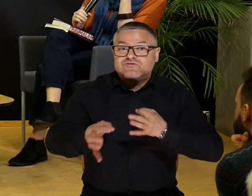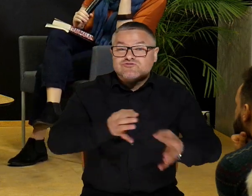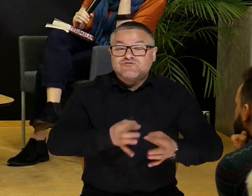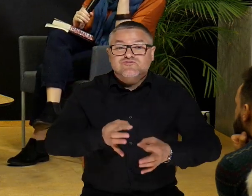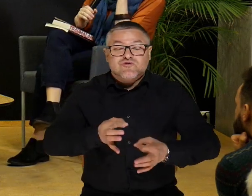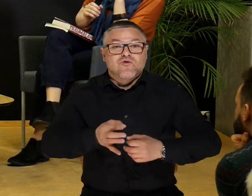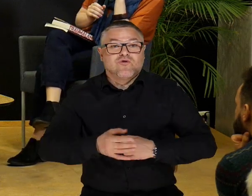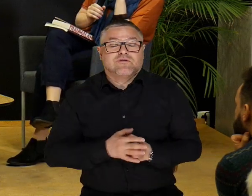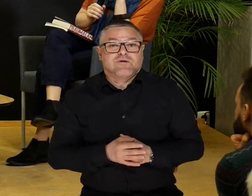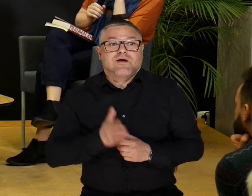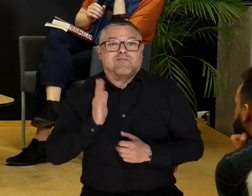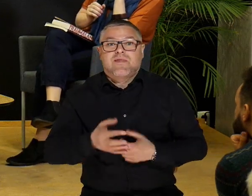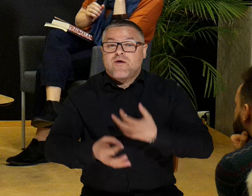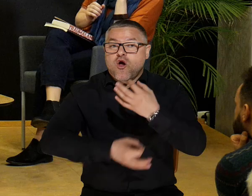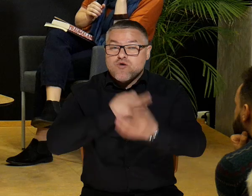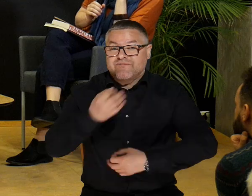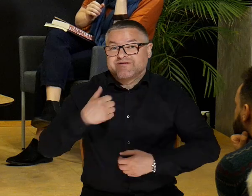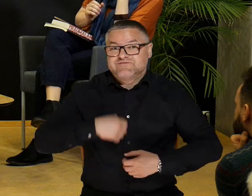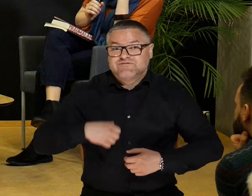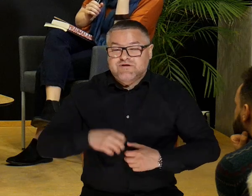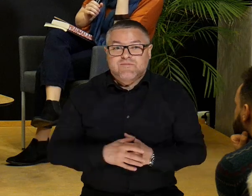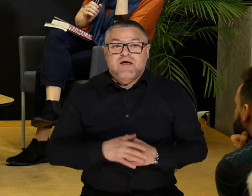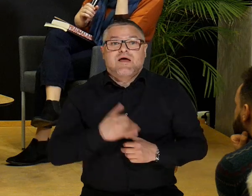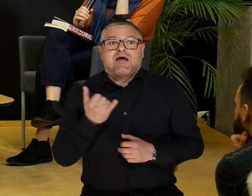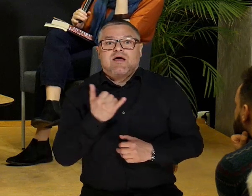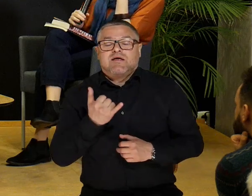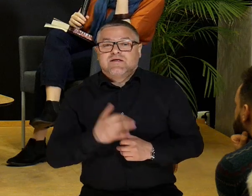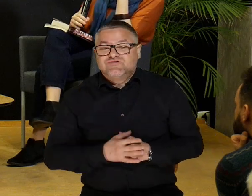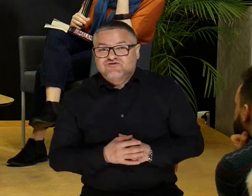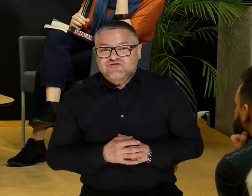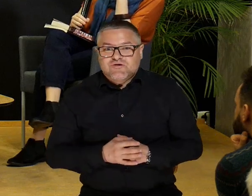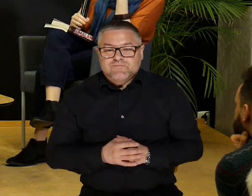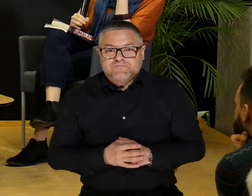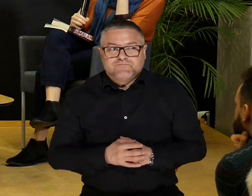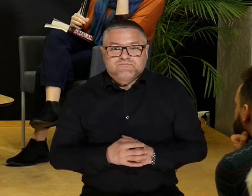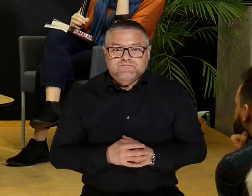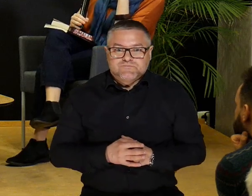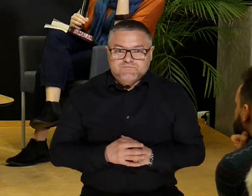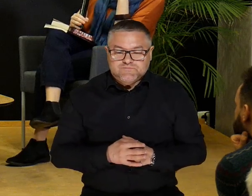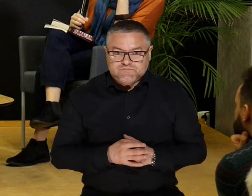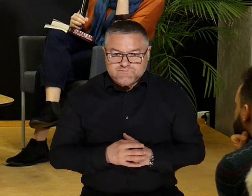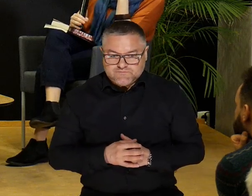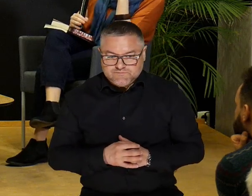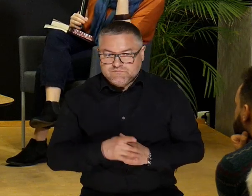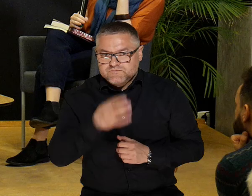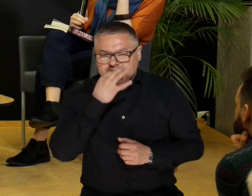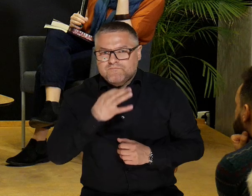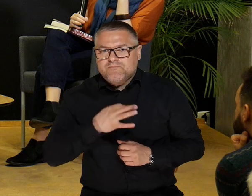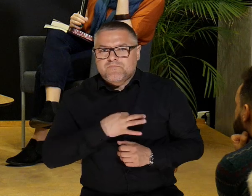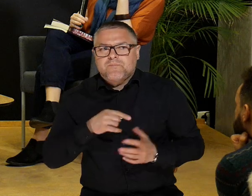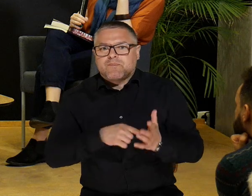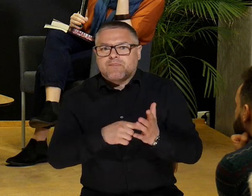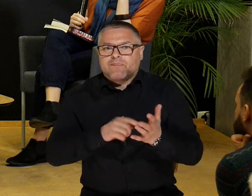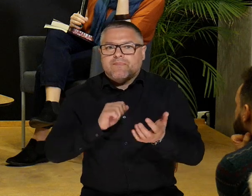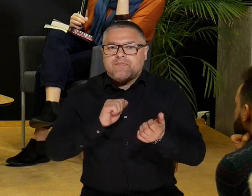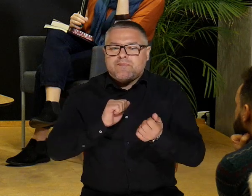zostaną opowiedziane. Ale jeszcze, bo to jest, w ogóle wracając do tego pytania o tych, to są,